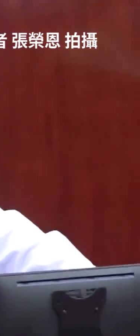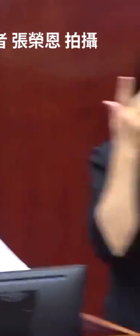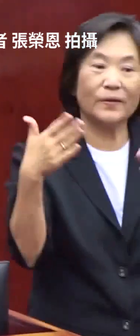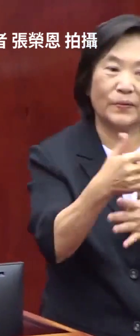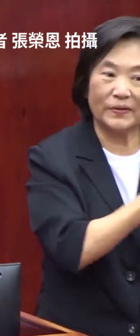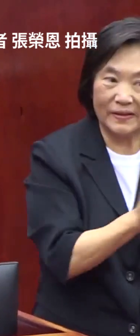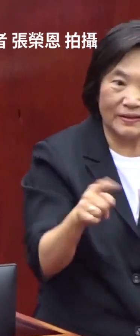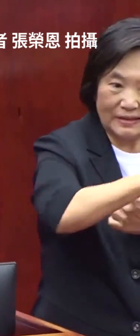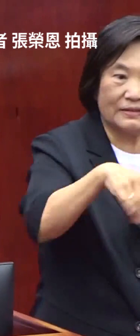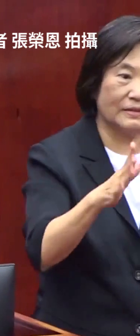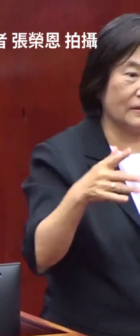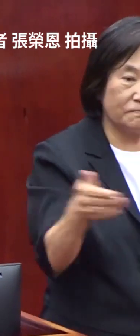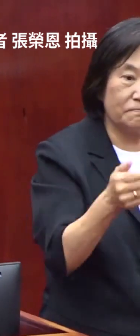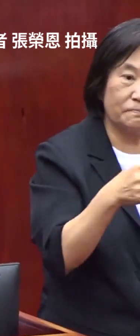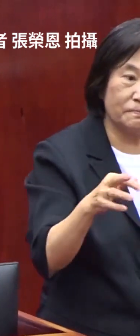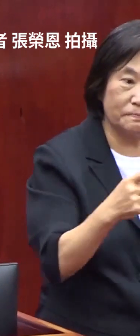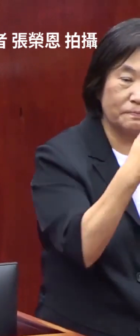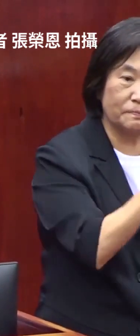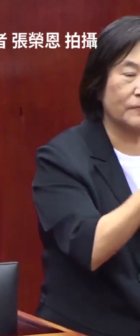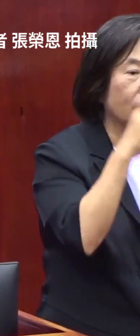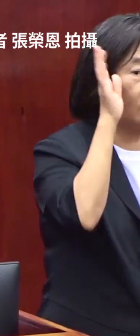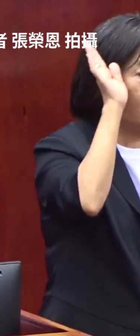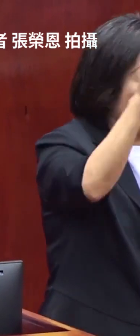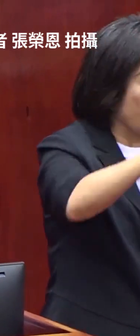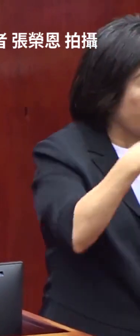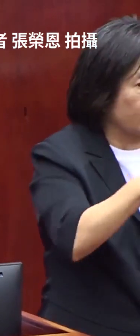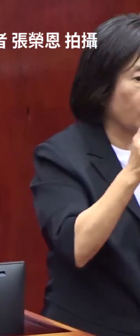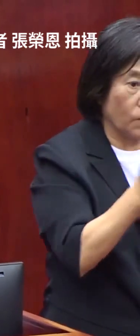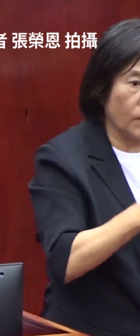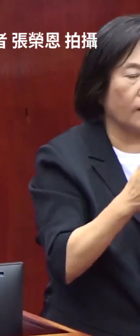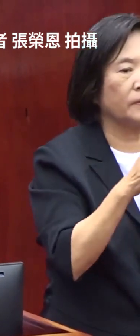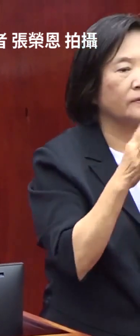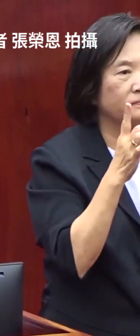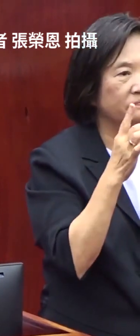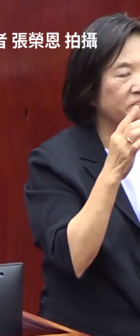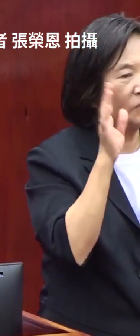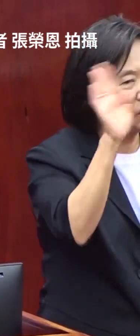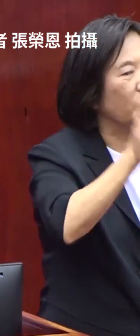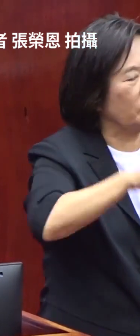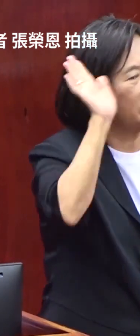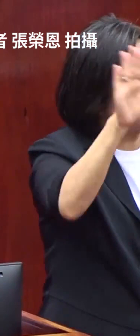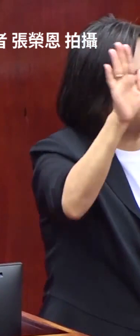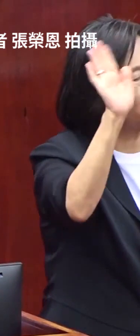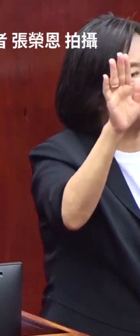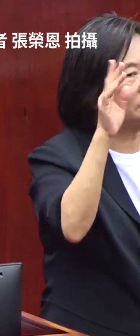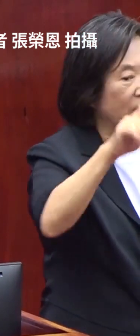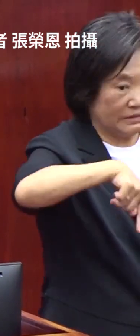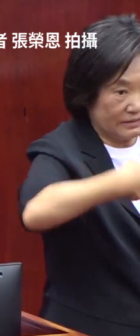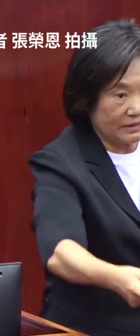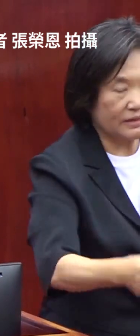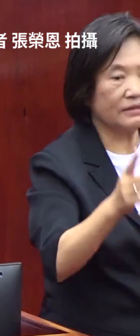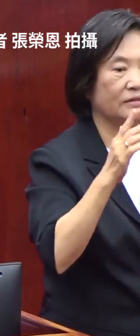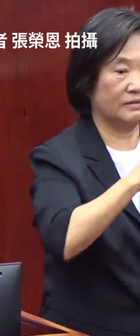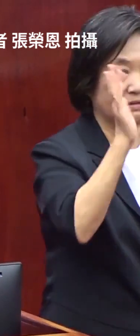鱼市场，那这些市场在未来的2年内是没有办法完工的，所以都会在下一任的市长